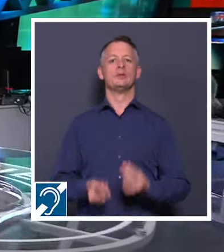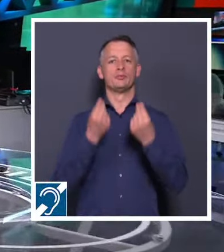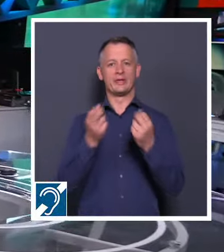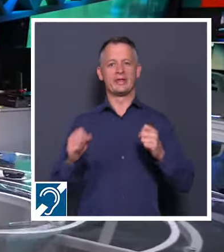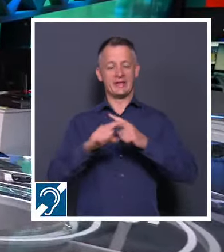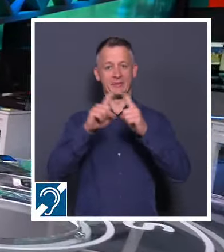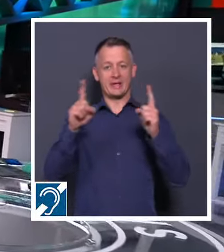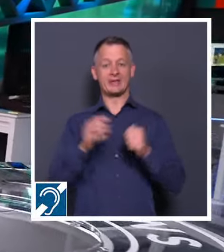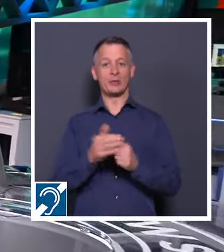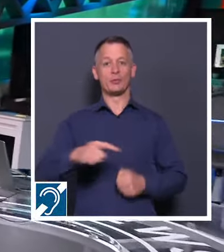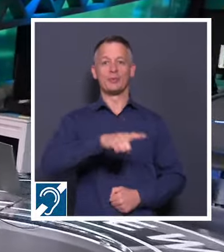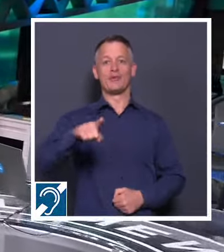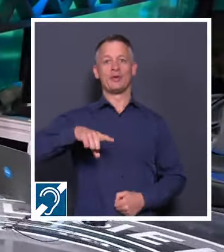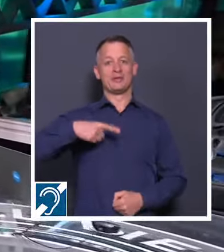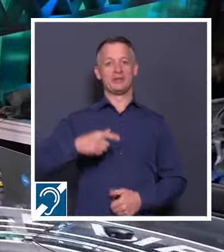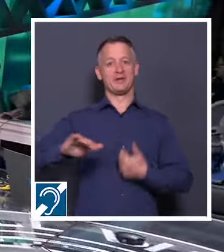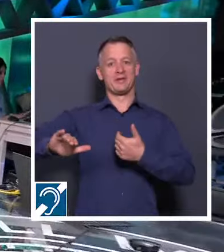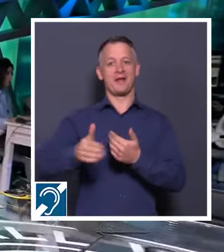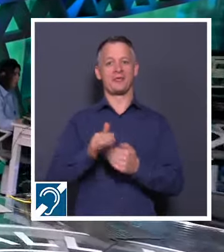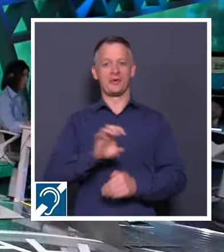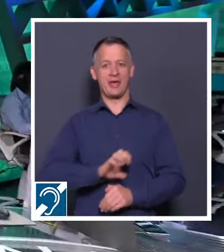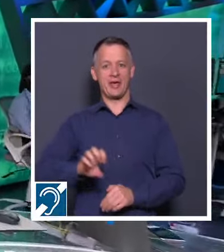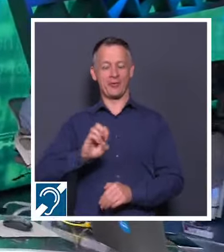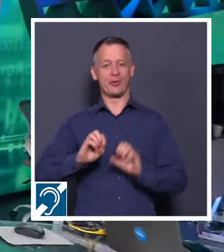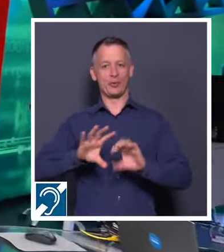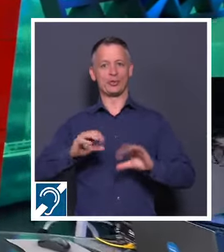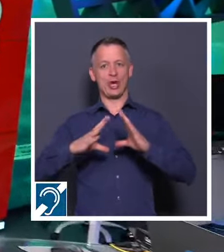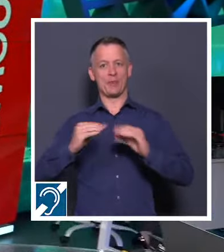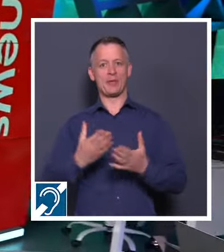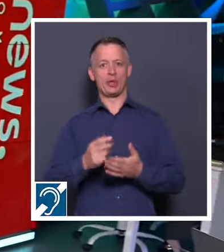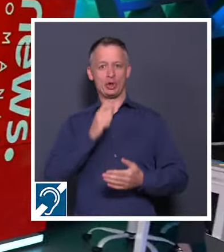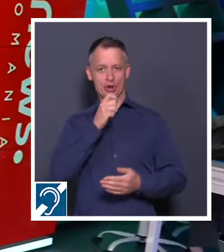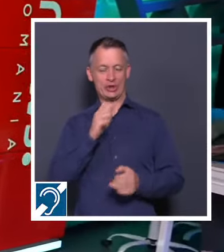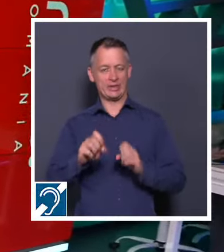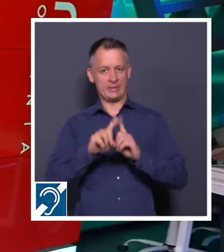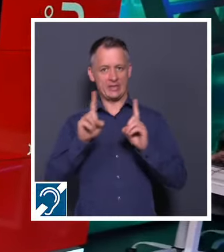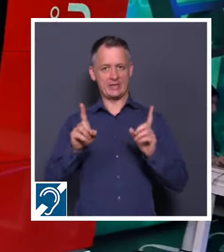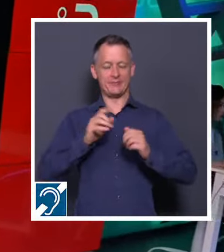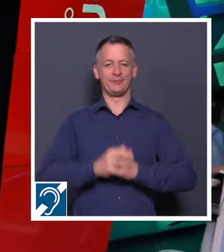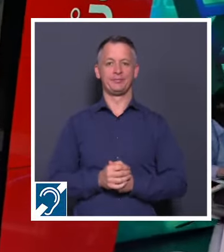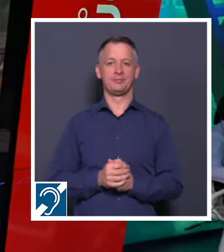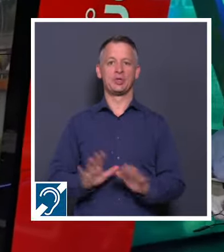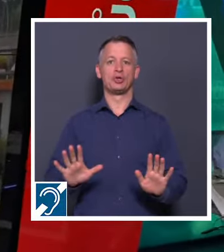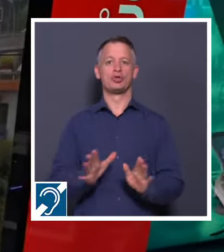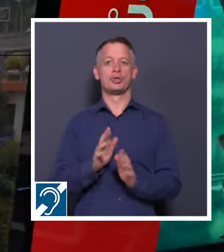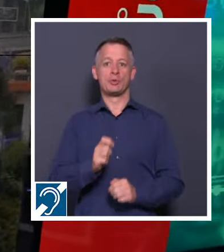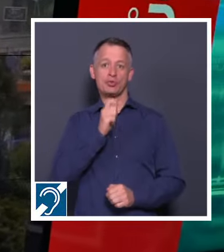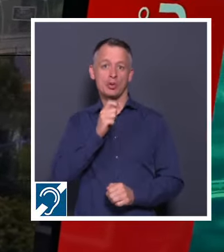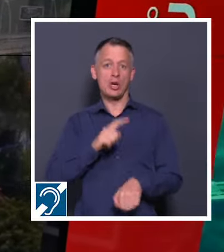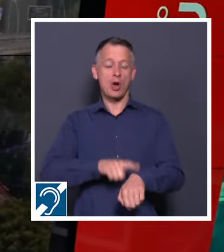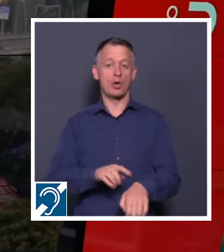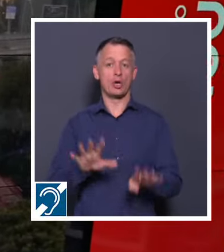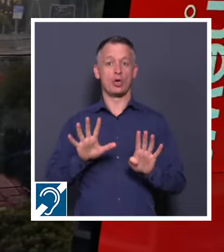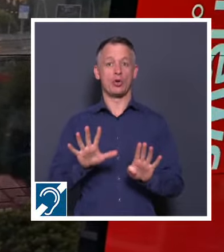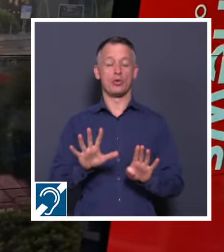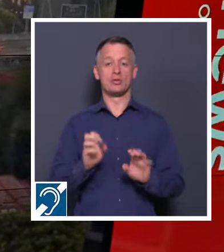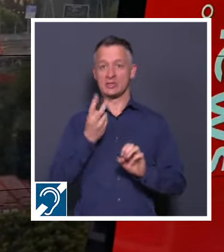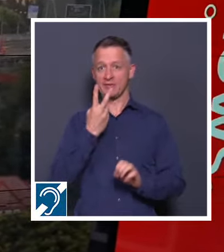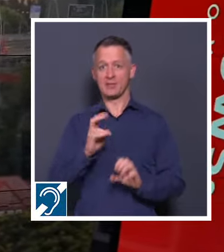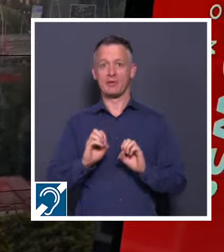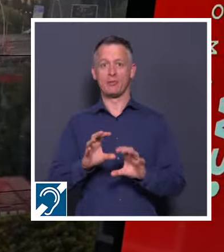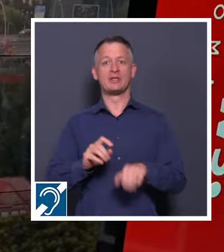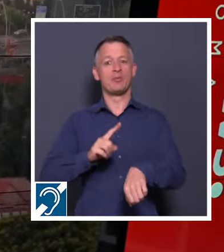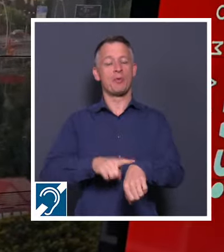Bine v-am regăsit, sunt Daniel Coman, iar dumneavoastră sunteți alături de Euronews România la știrile dimineții. Începem jurnalul orei 9. Iată